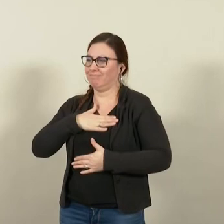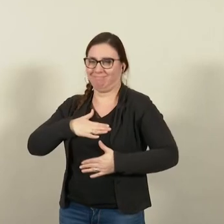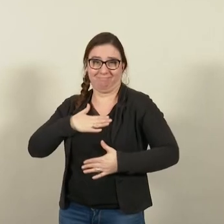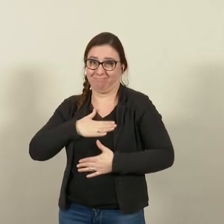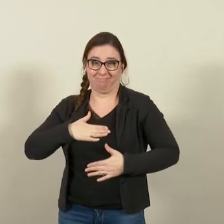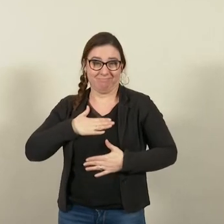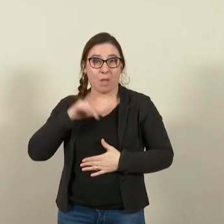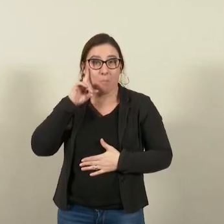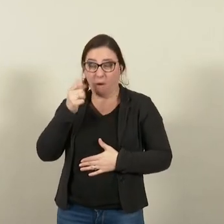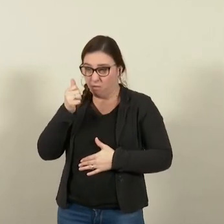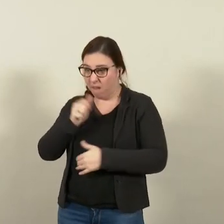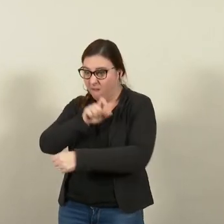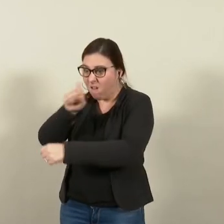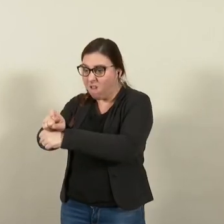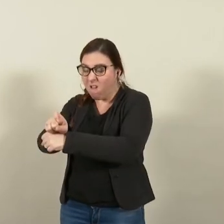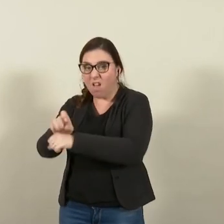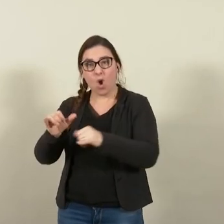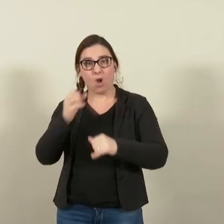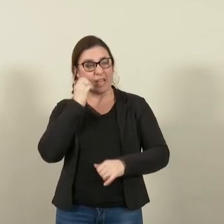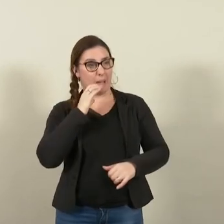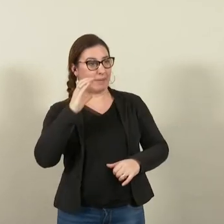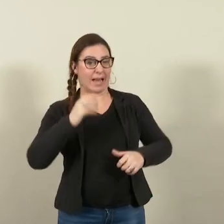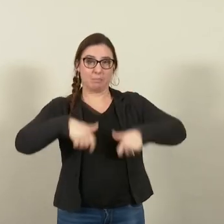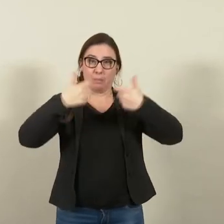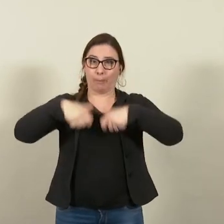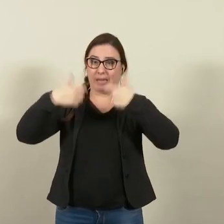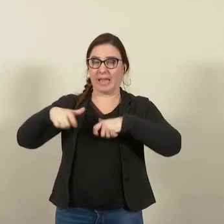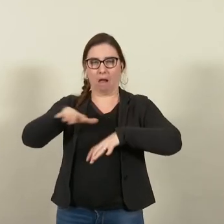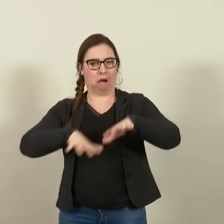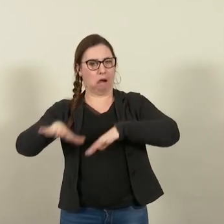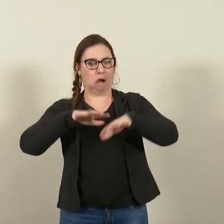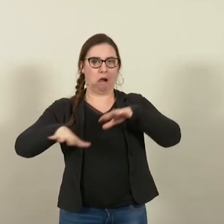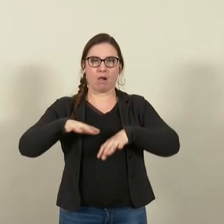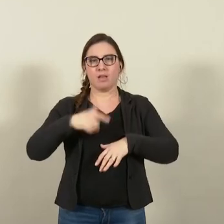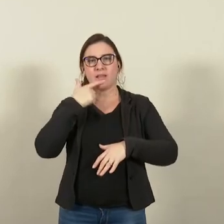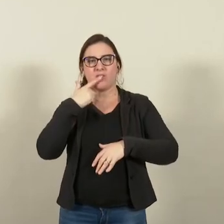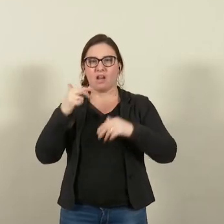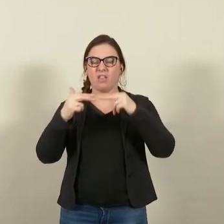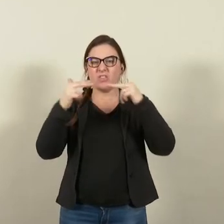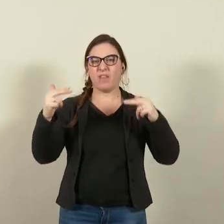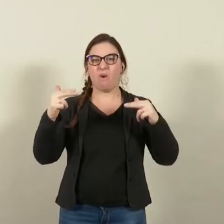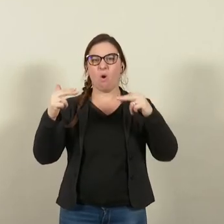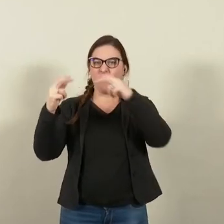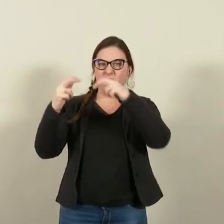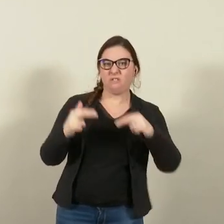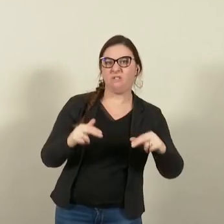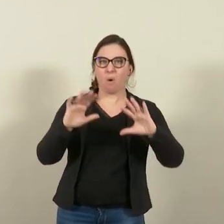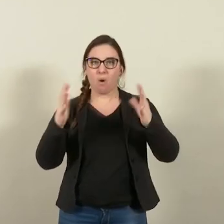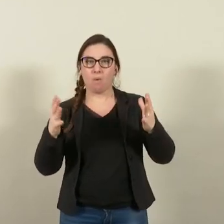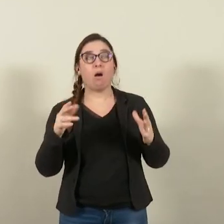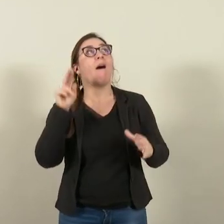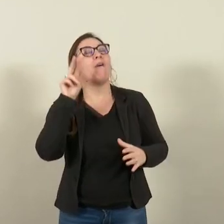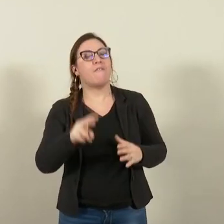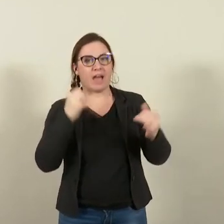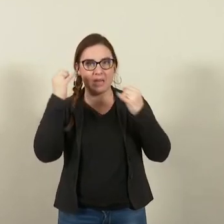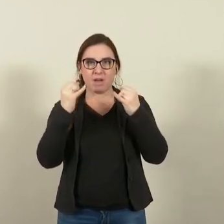vous voir accuser de faire le jeu du capitalisme immobilier de vouloir gentrifier le quartier si ça pouvait être vrai dans certains immeubles